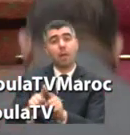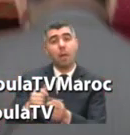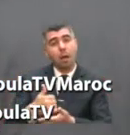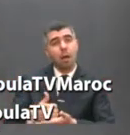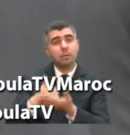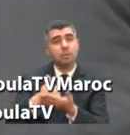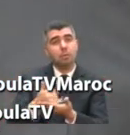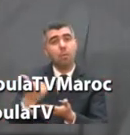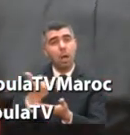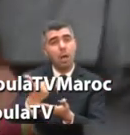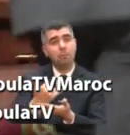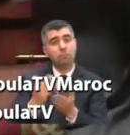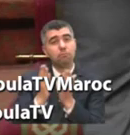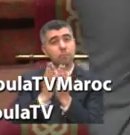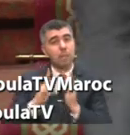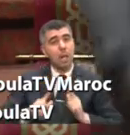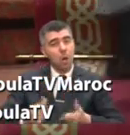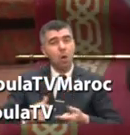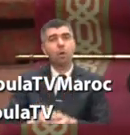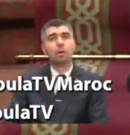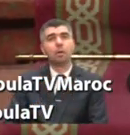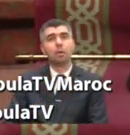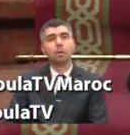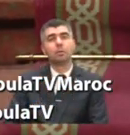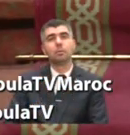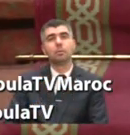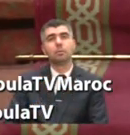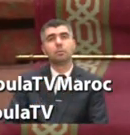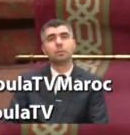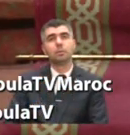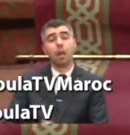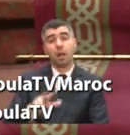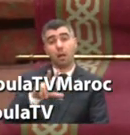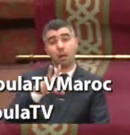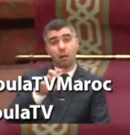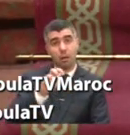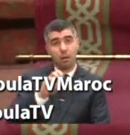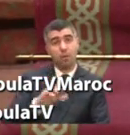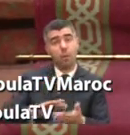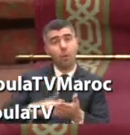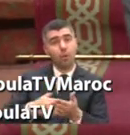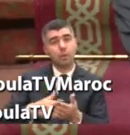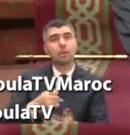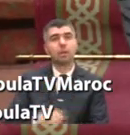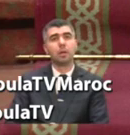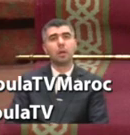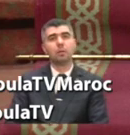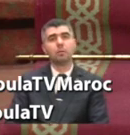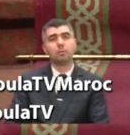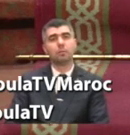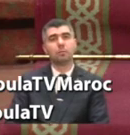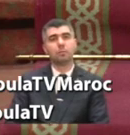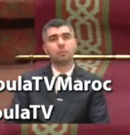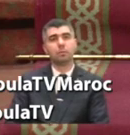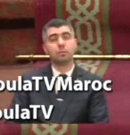جليلة للمؤسسات التربوية في بلادنا. كما تعرف الجميع فكانوا